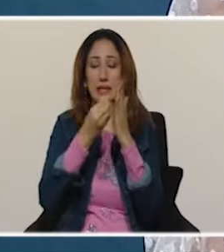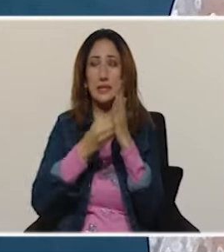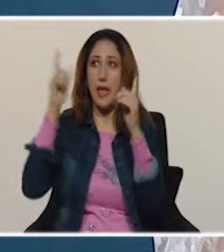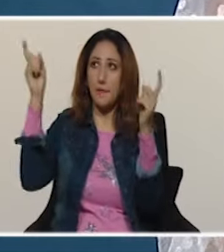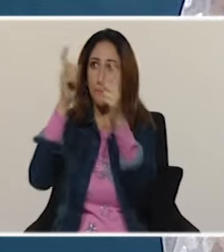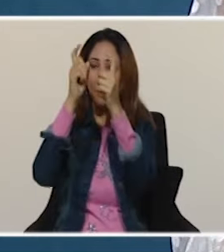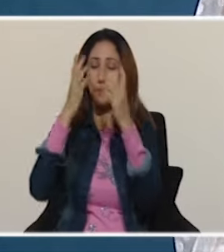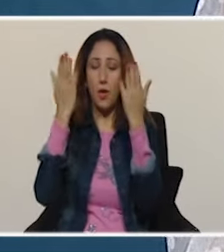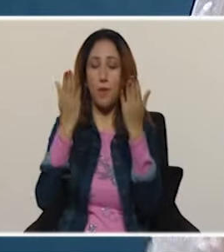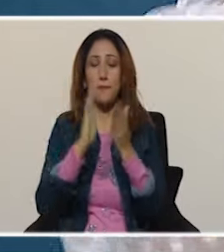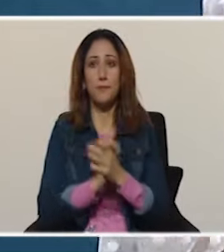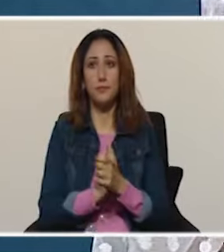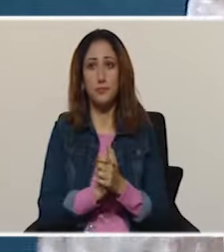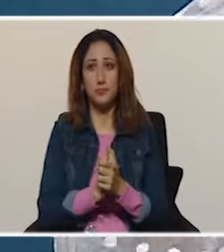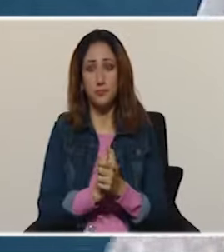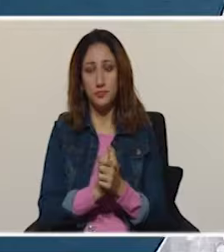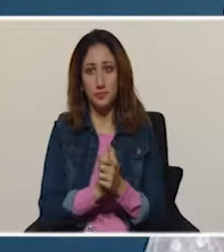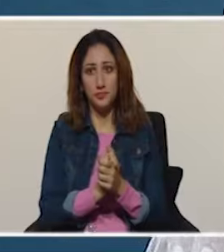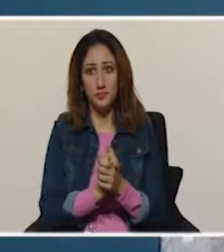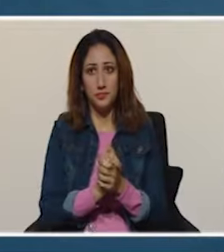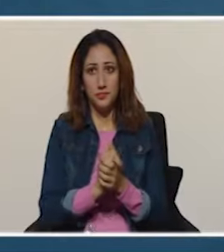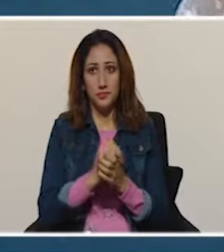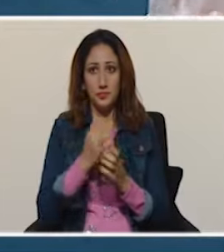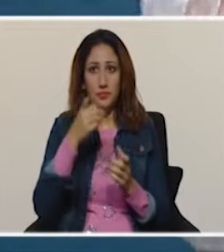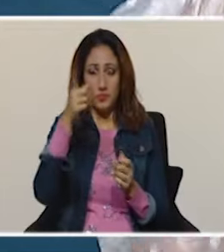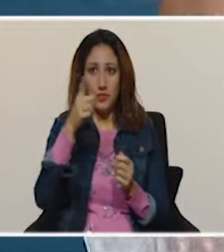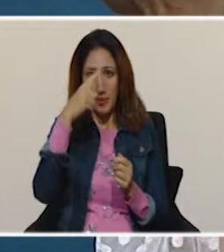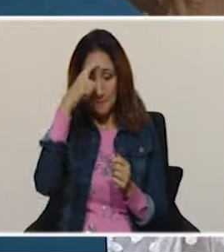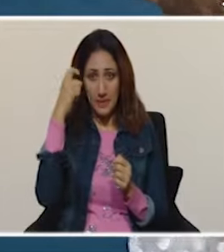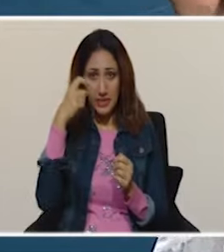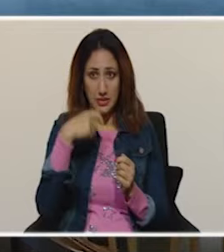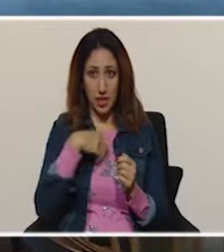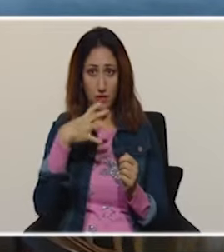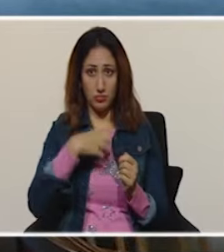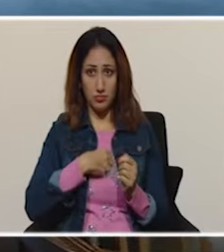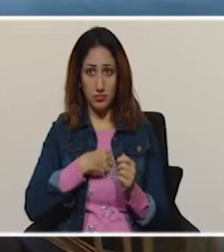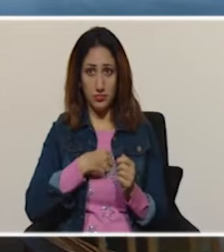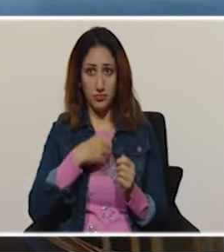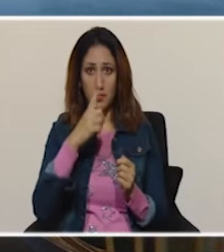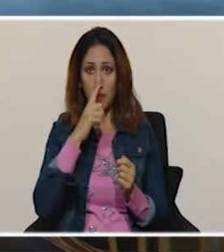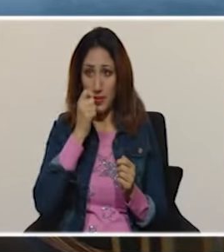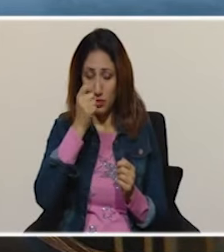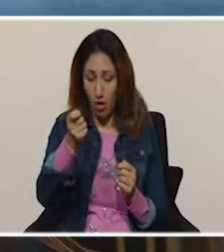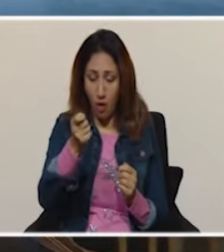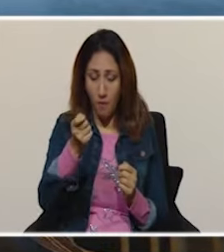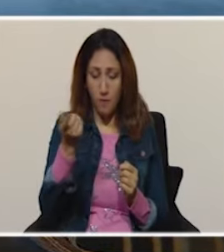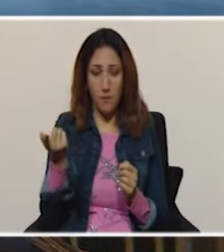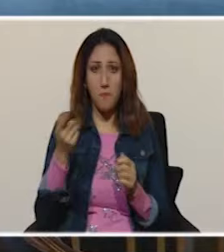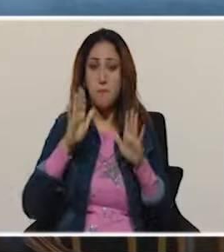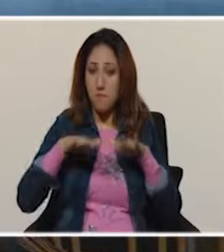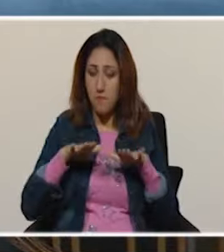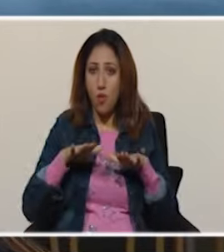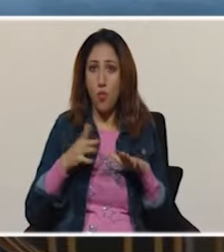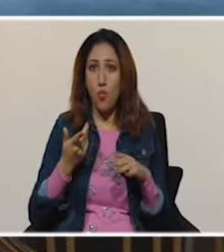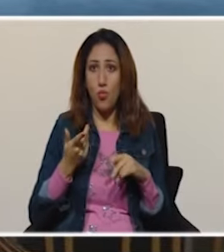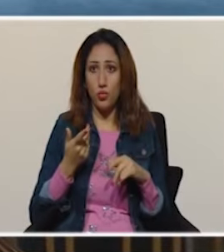ونعم الوكيل. بس لو الشرير ده طلع يعني، بص الانتقام الصفة بالبشر يعني موجودة، ما بدي